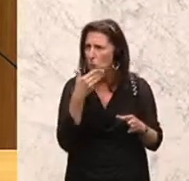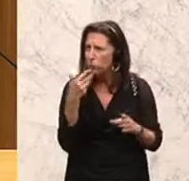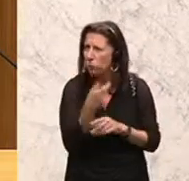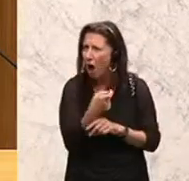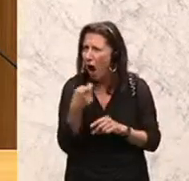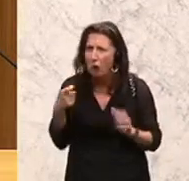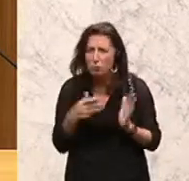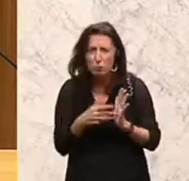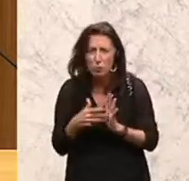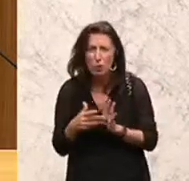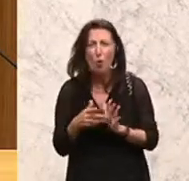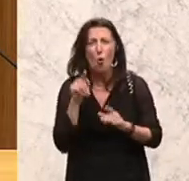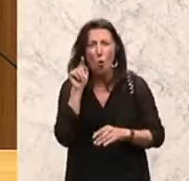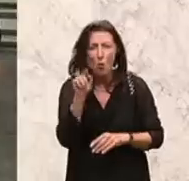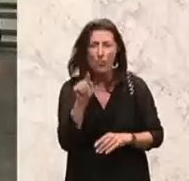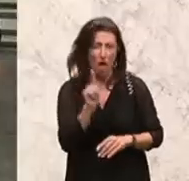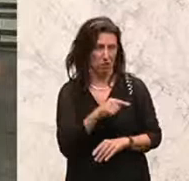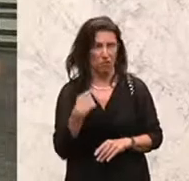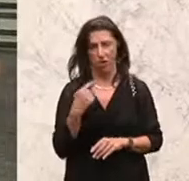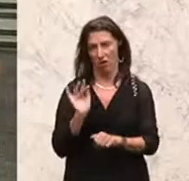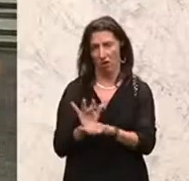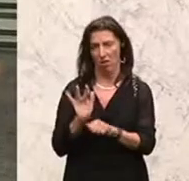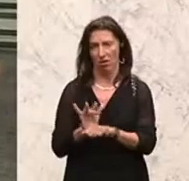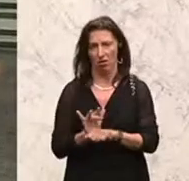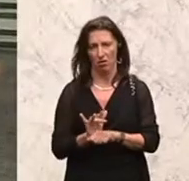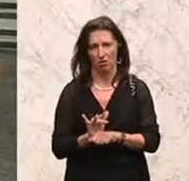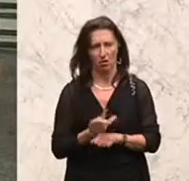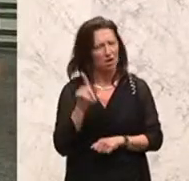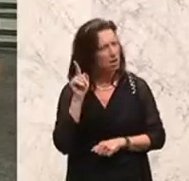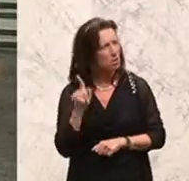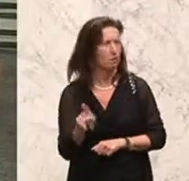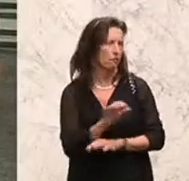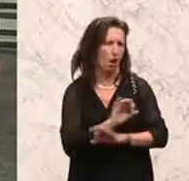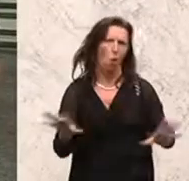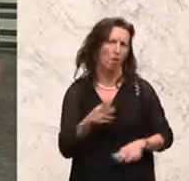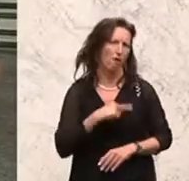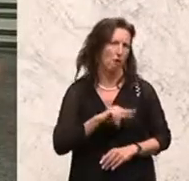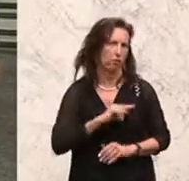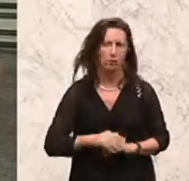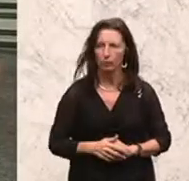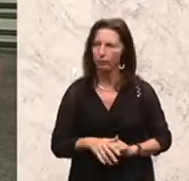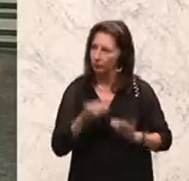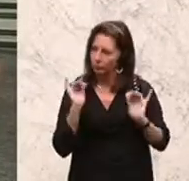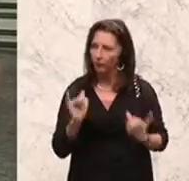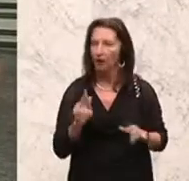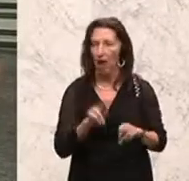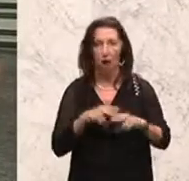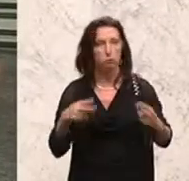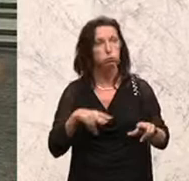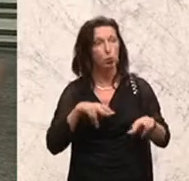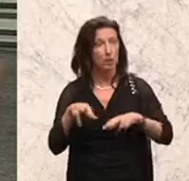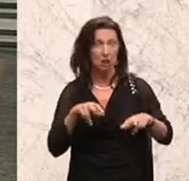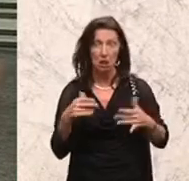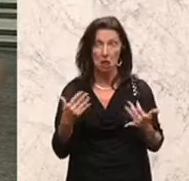einer ganz unverantwortlichen Form vorgegangen wird. Und ja, die Bundesregierung ist offenbar in